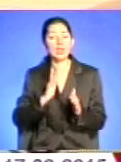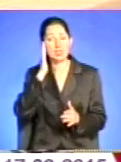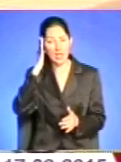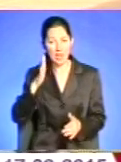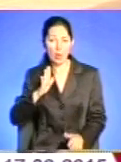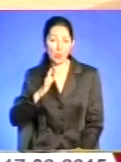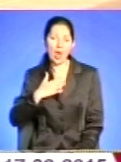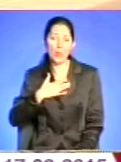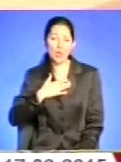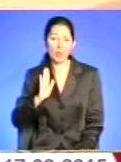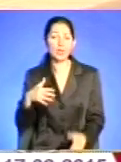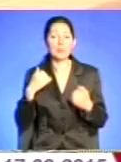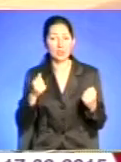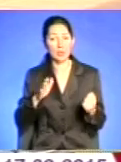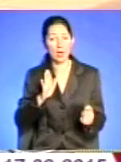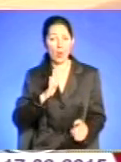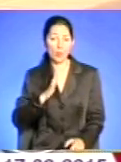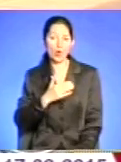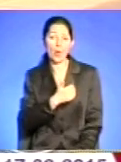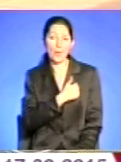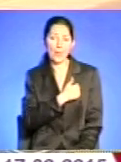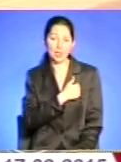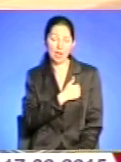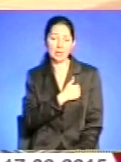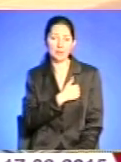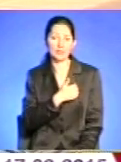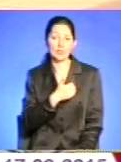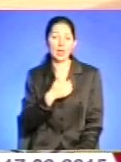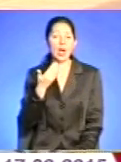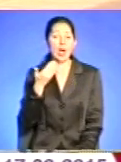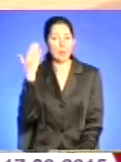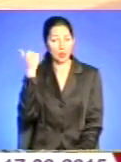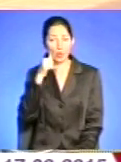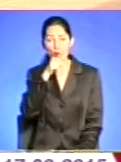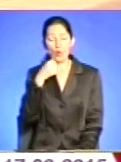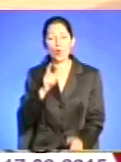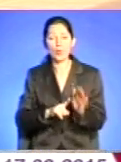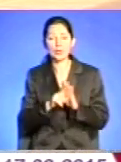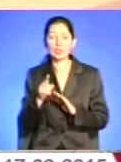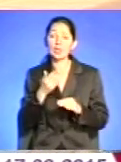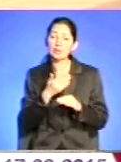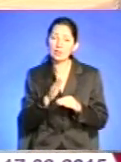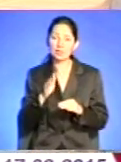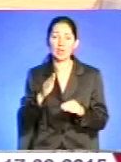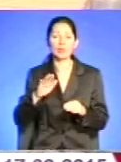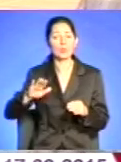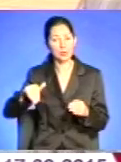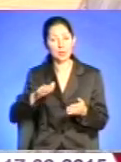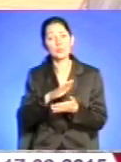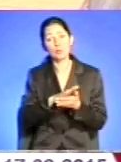було бажання. Минулого року, це два роки, минулого року почали частину, друга, далі. Я вважаю, що